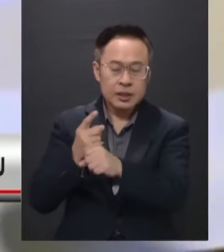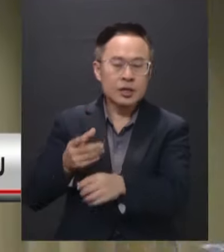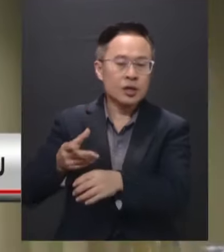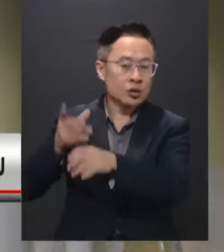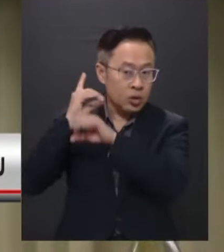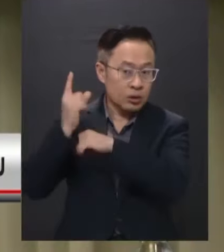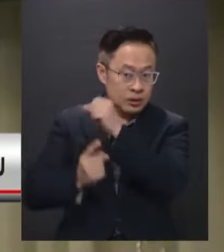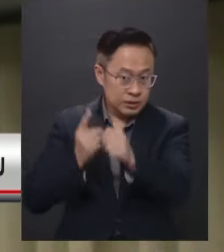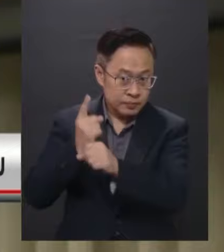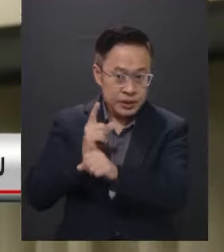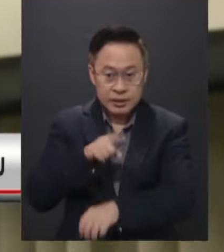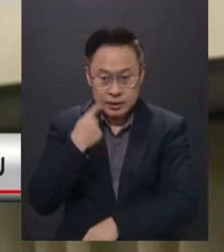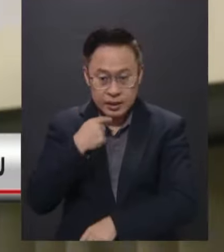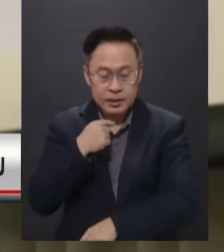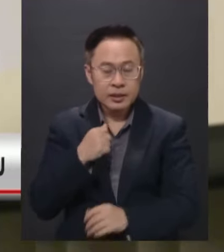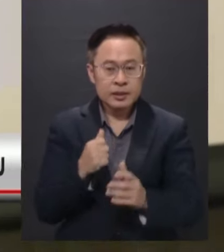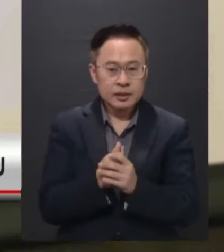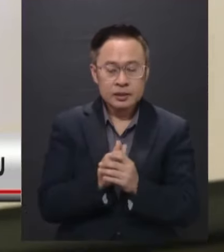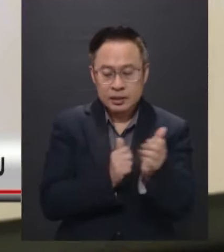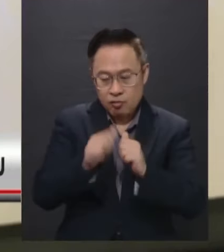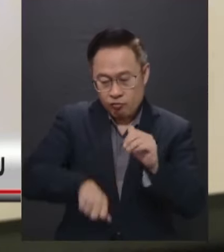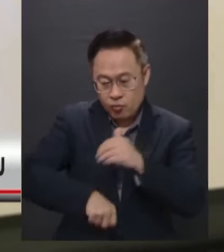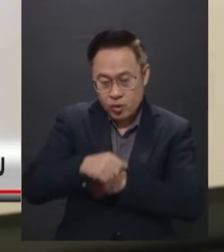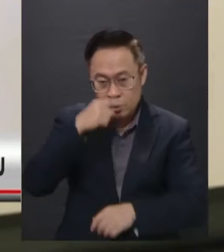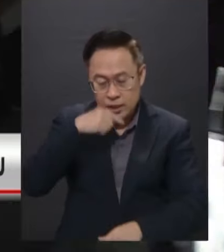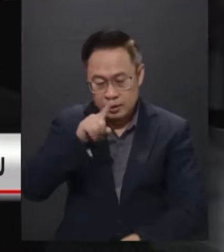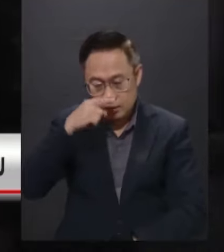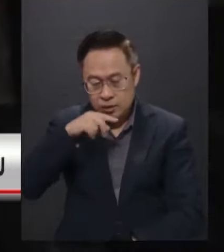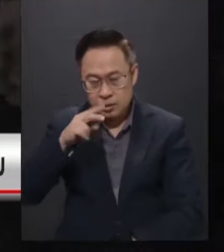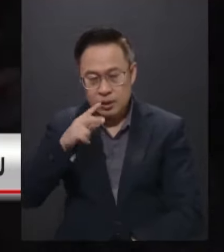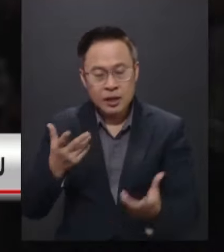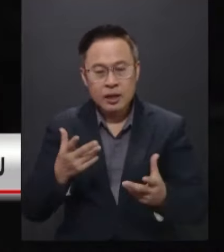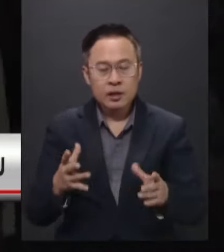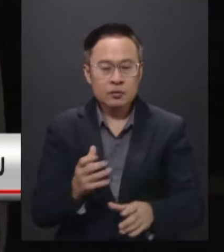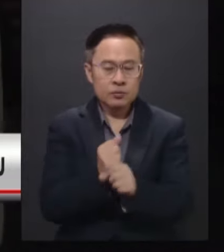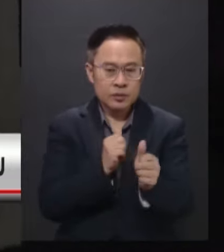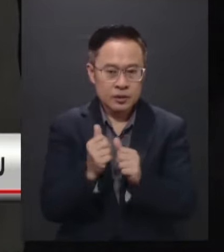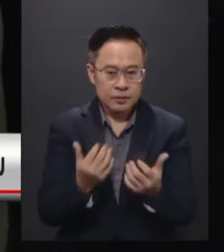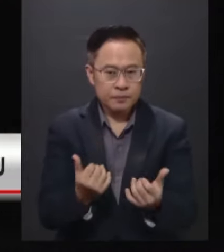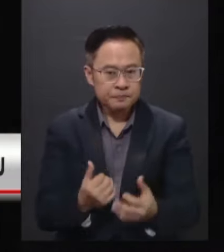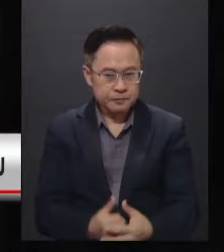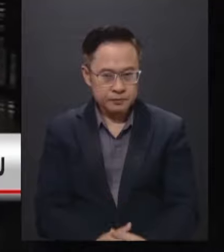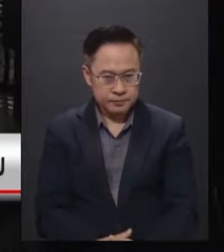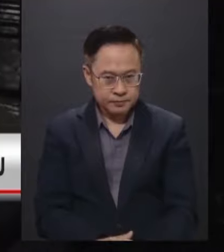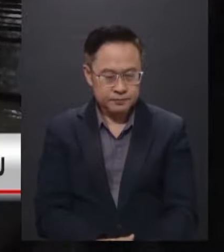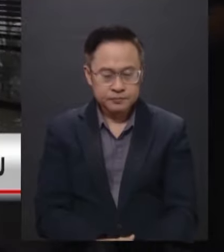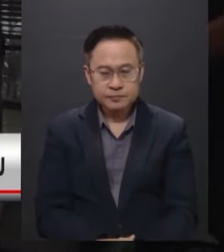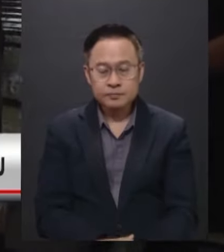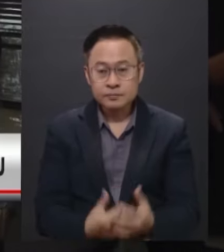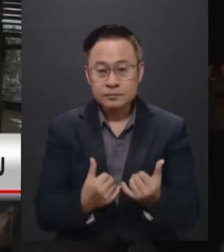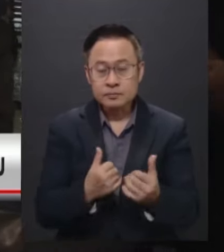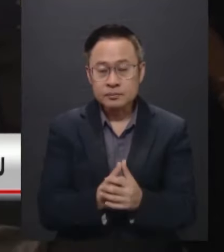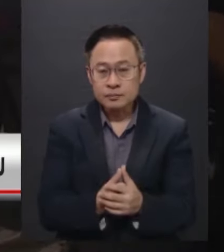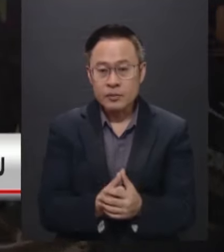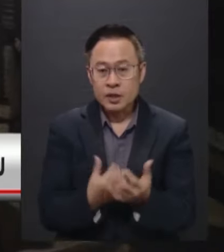การเลือกนะคะแต่ว่าใครที่อ่ะแม้ว่าจะมีสิทธิ์อยู่ใน72โหวตเตอร์ ค่ะ แต่ว่าไ